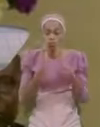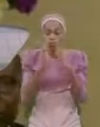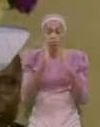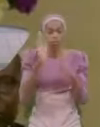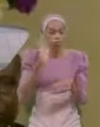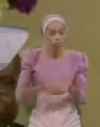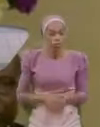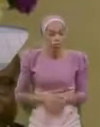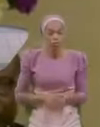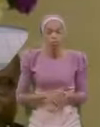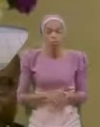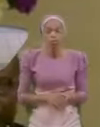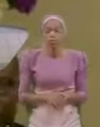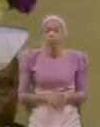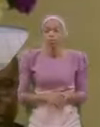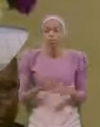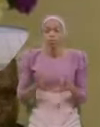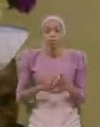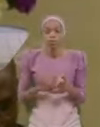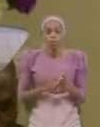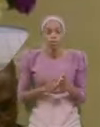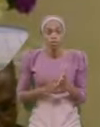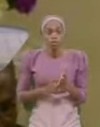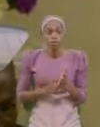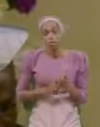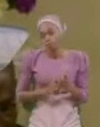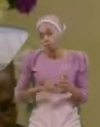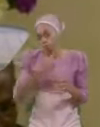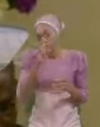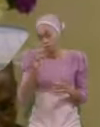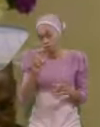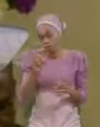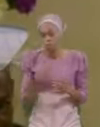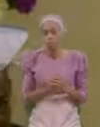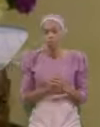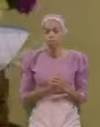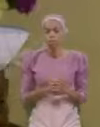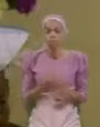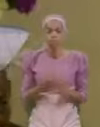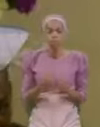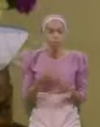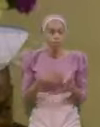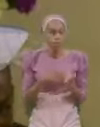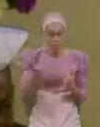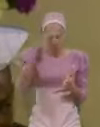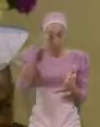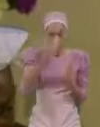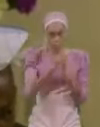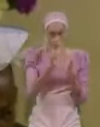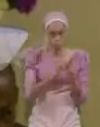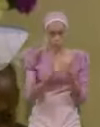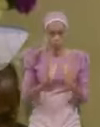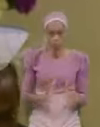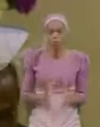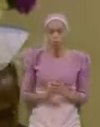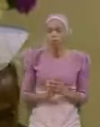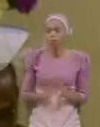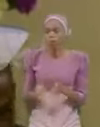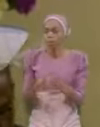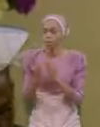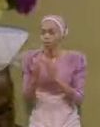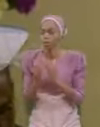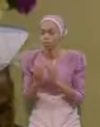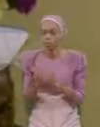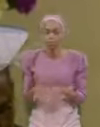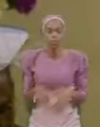l'étude du jour aujourd'hui est centrée sur une question d'importance éternelle posée par le docteur de la loi mais il